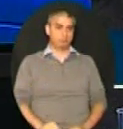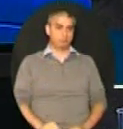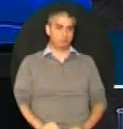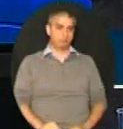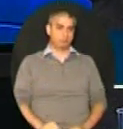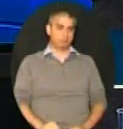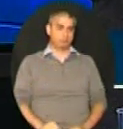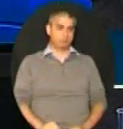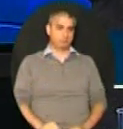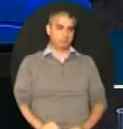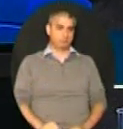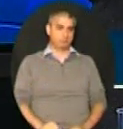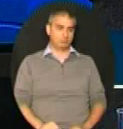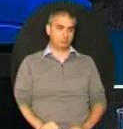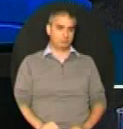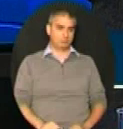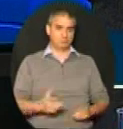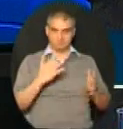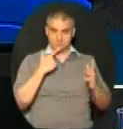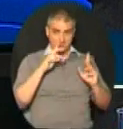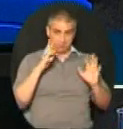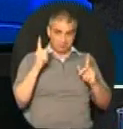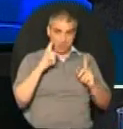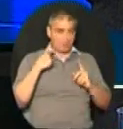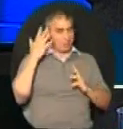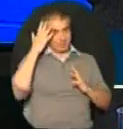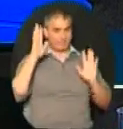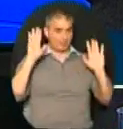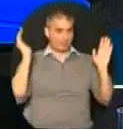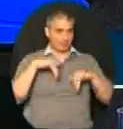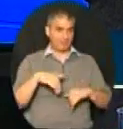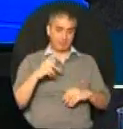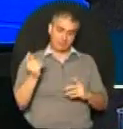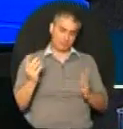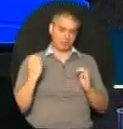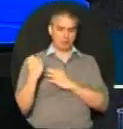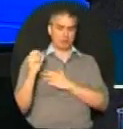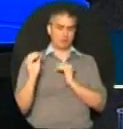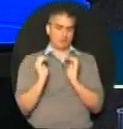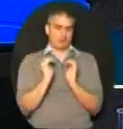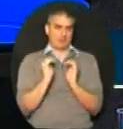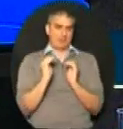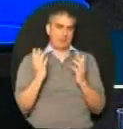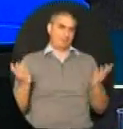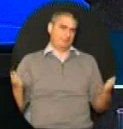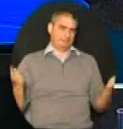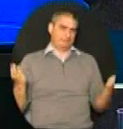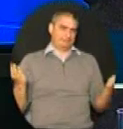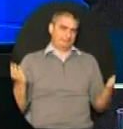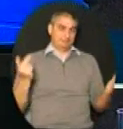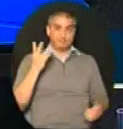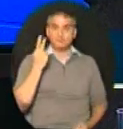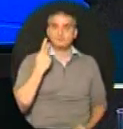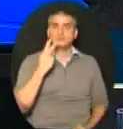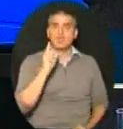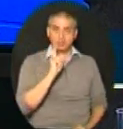לא בהכרח מנבא את נפילתה הקרובה. כוחה בקטנותה. כוחה בקטנותה,